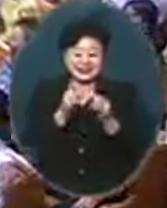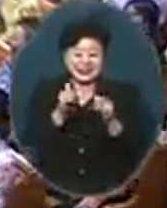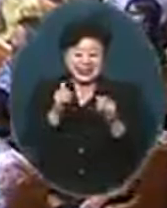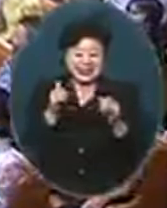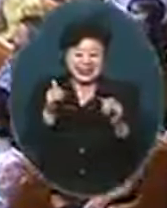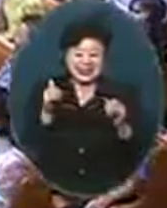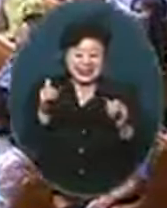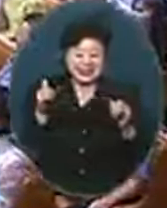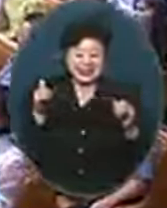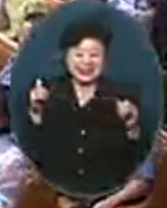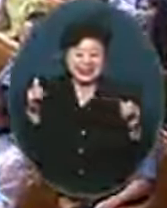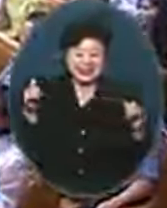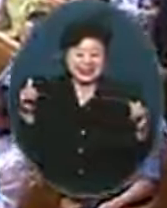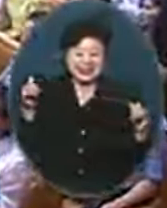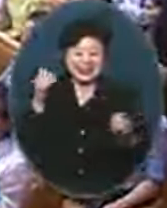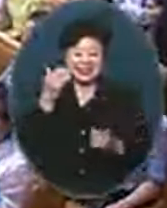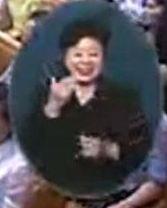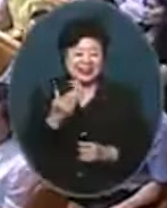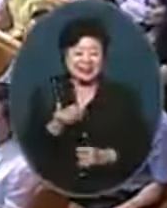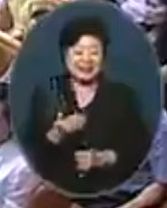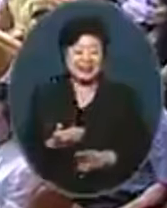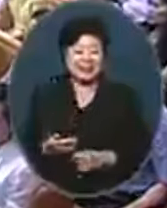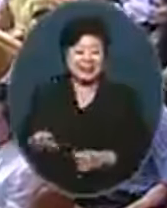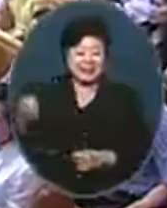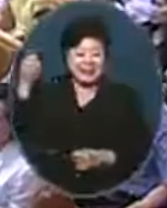사랑하는 자.